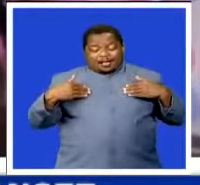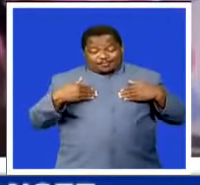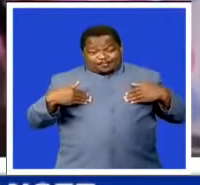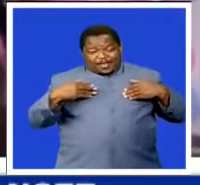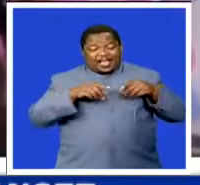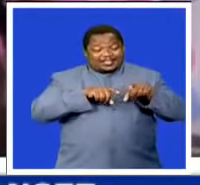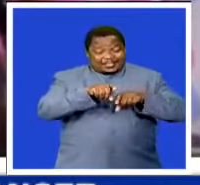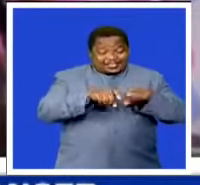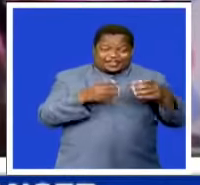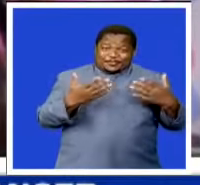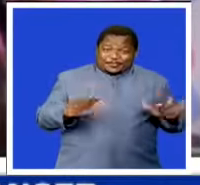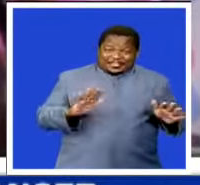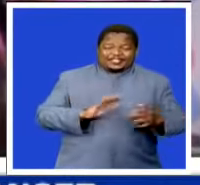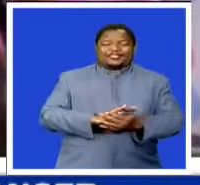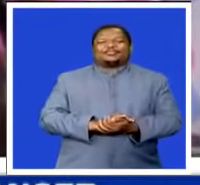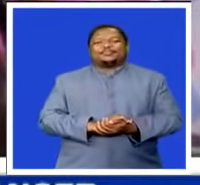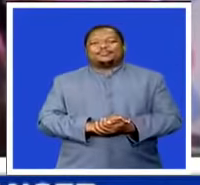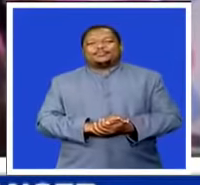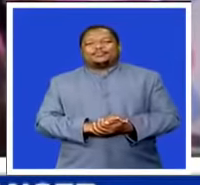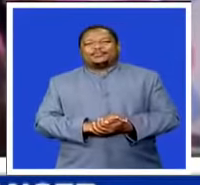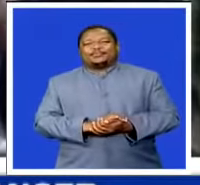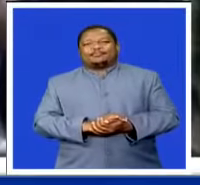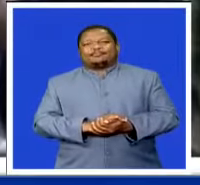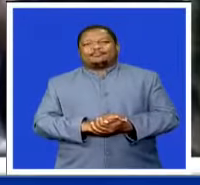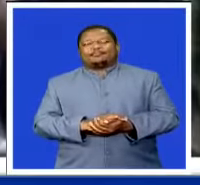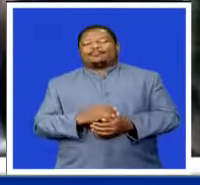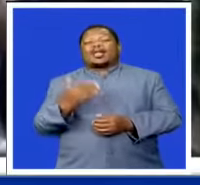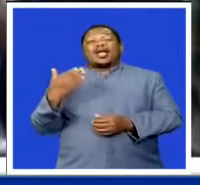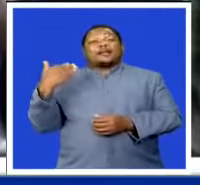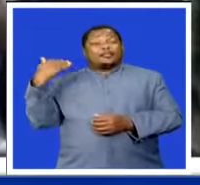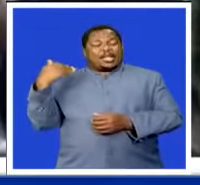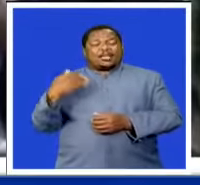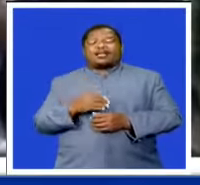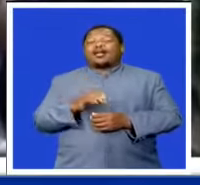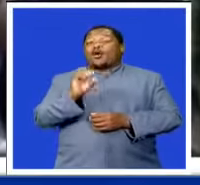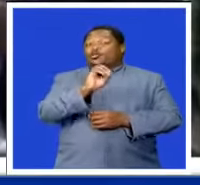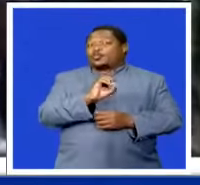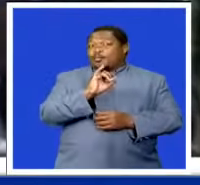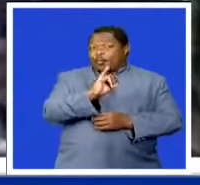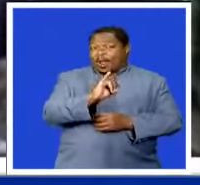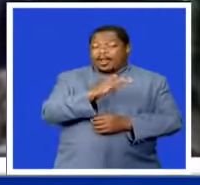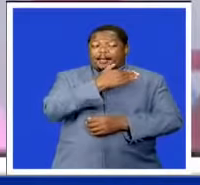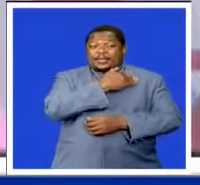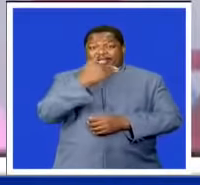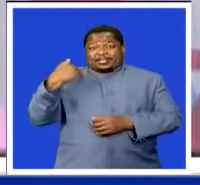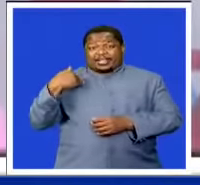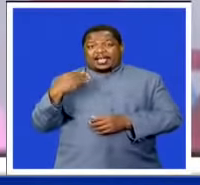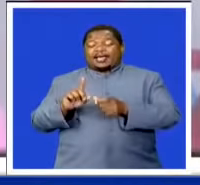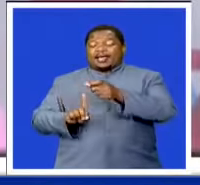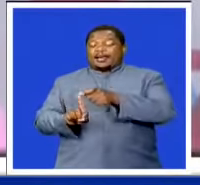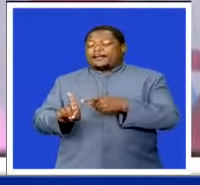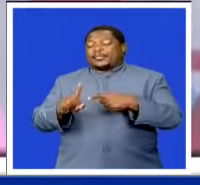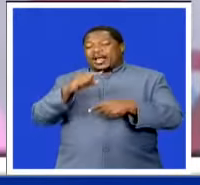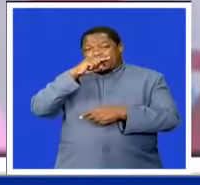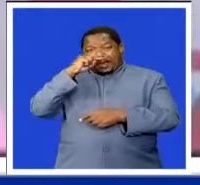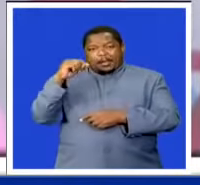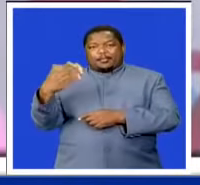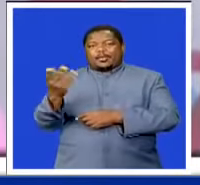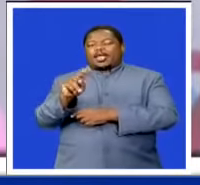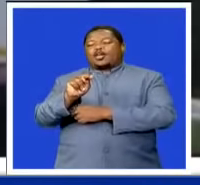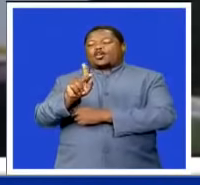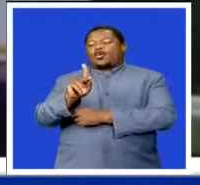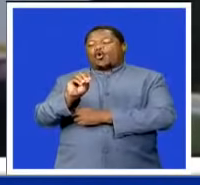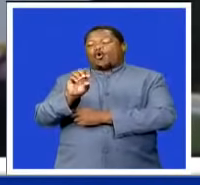Nakucala inyanga lesetulu indvuna yelitiko letempilo lezinkosi isukumise inyanga yemphala njengenyanga yokufundisa abantu